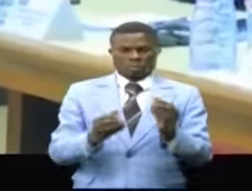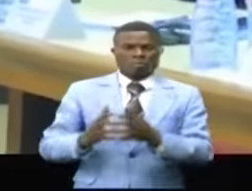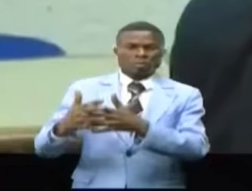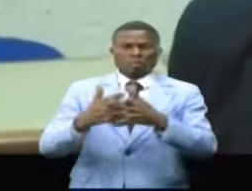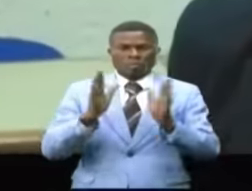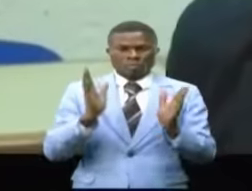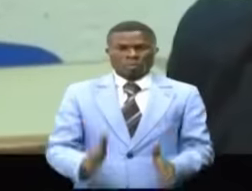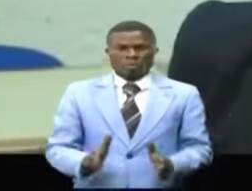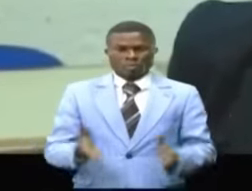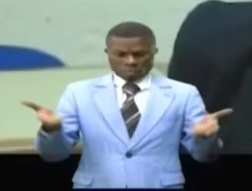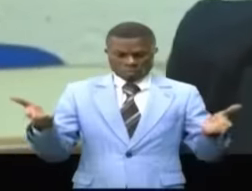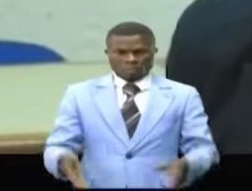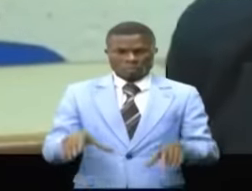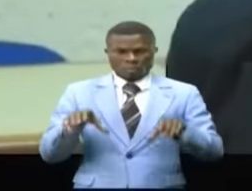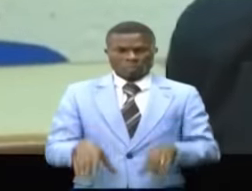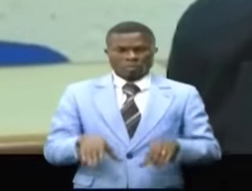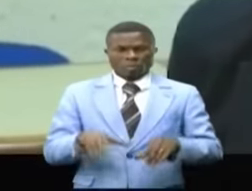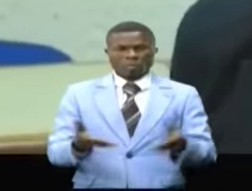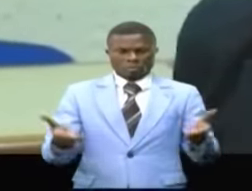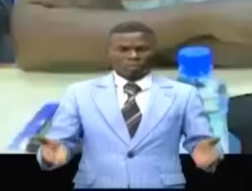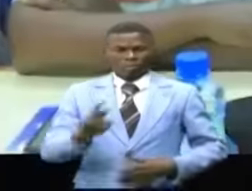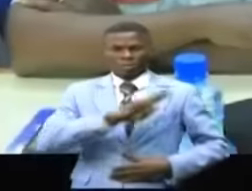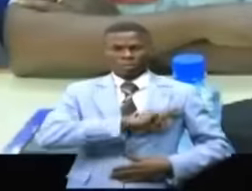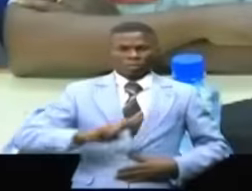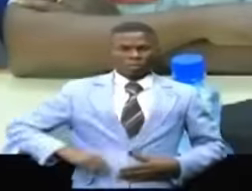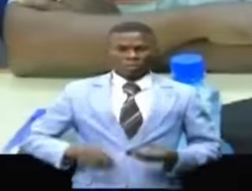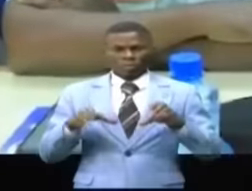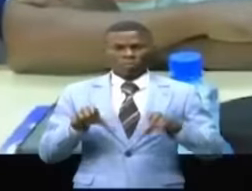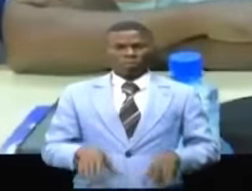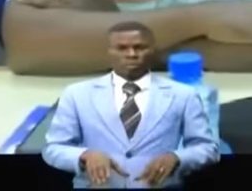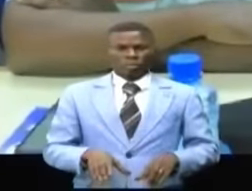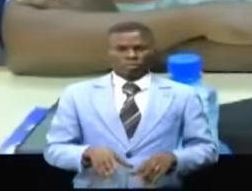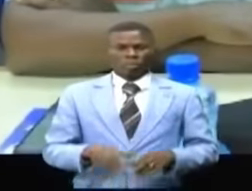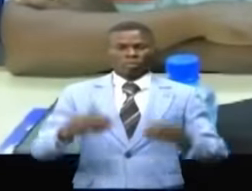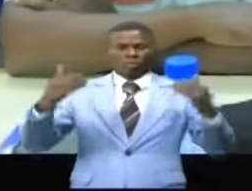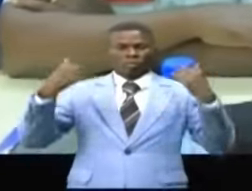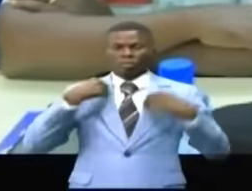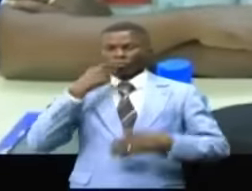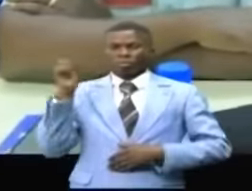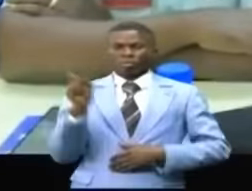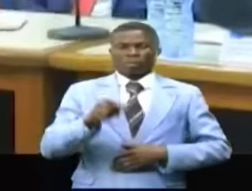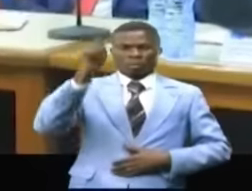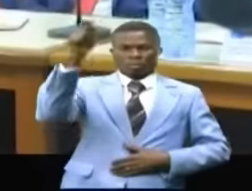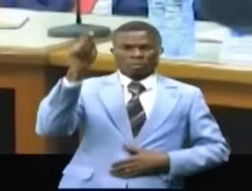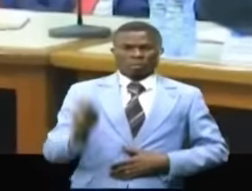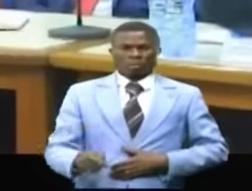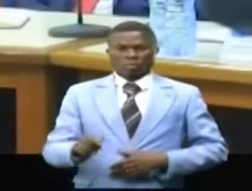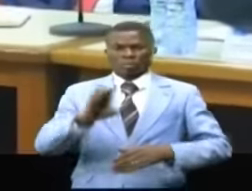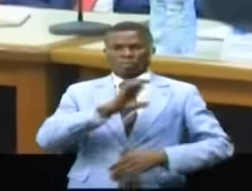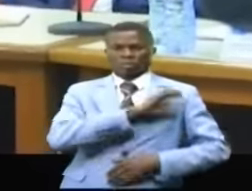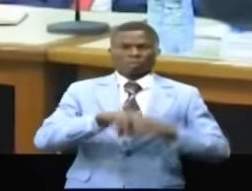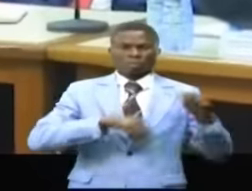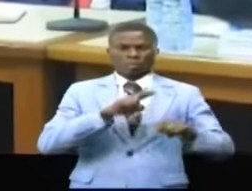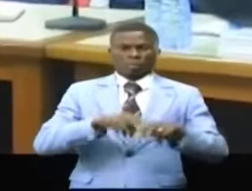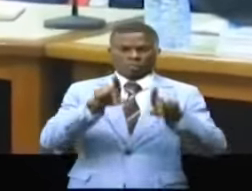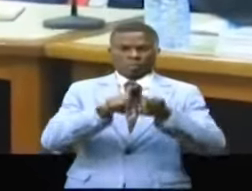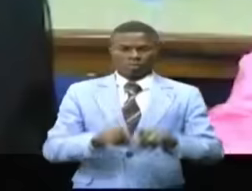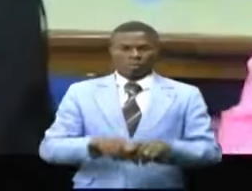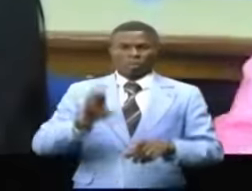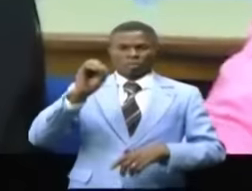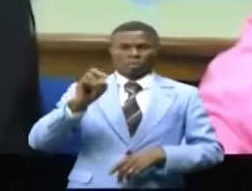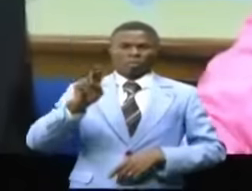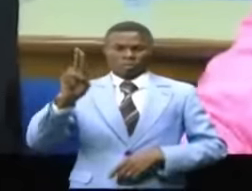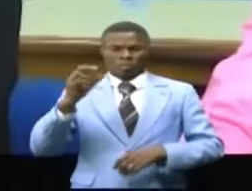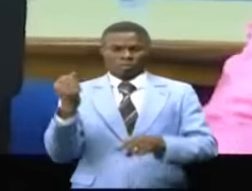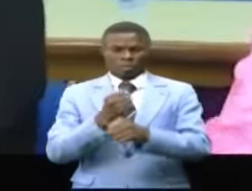Unies qui existent déjà en République démocratique du Congo. Les commandements de FRDC, de la police nationale et de la MONUSCO